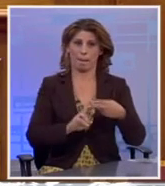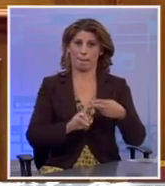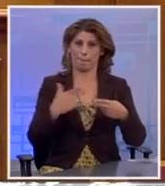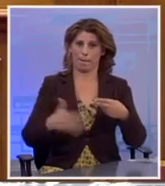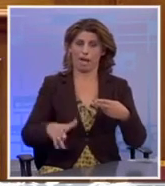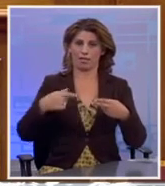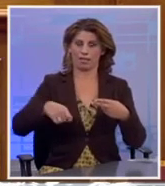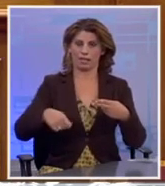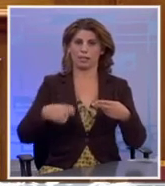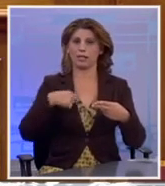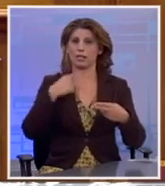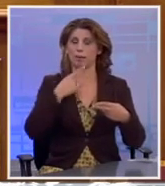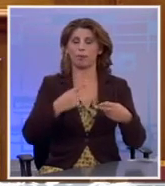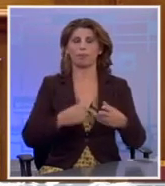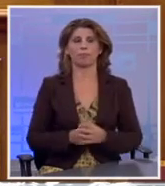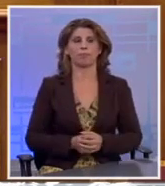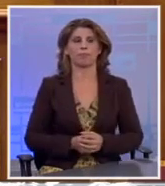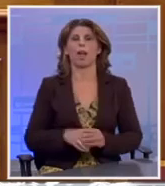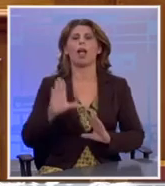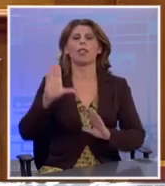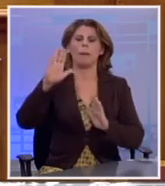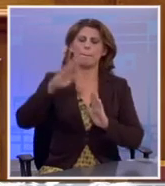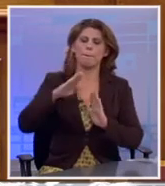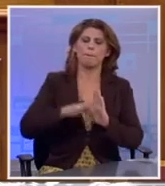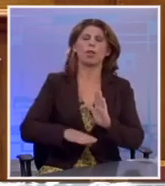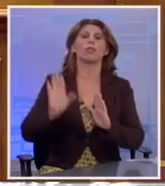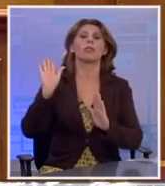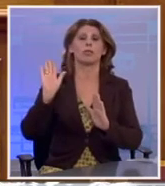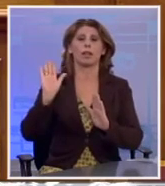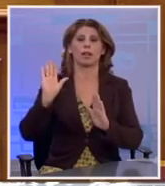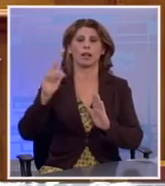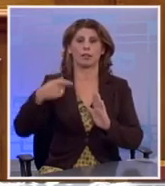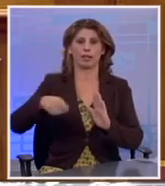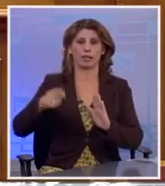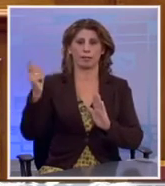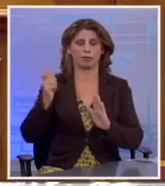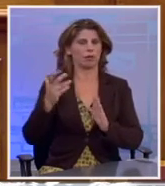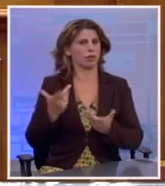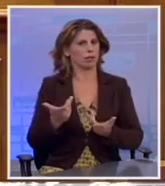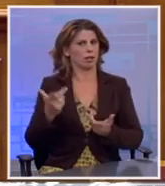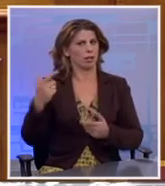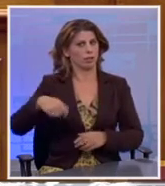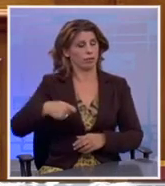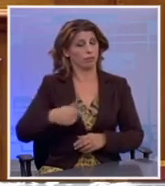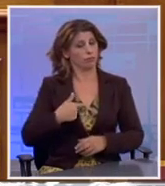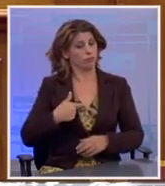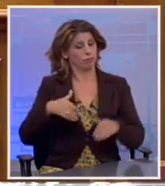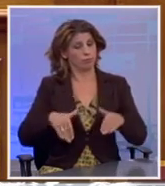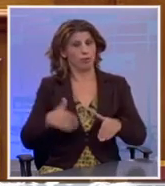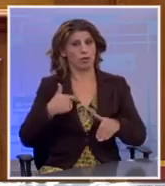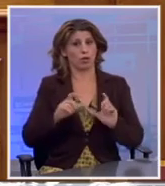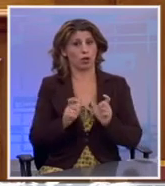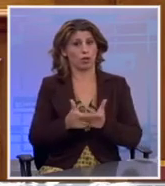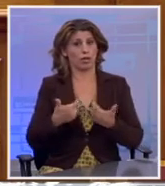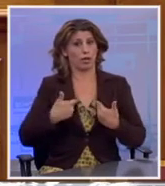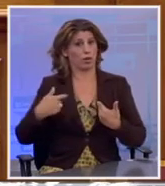είπε ότι δεν θα μειωθούν οι μισθοί των δικαστών. Γιατί οι δικαστές, τους οποίους υπολειπτώμεθα εγώ και στην οικογένειά